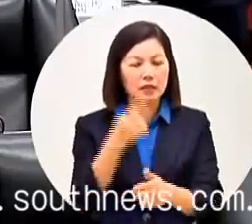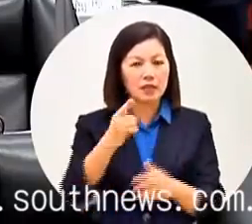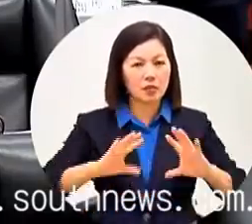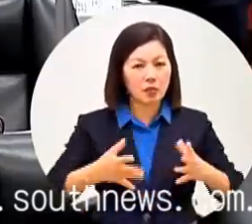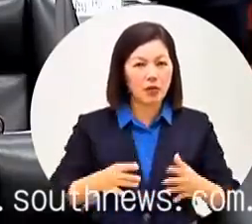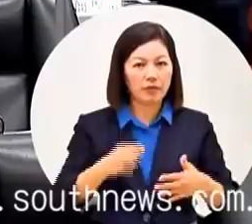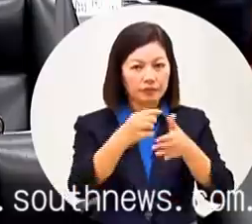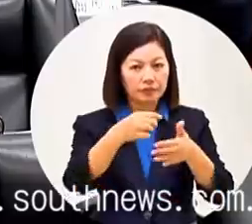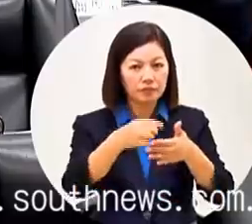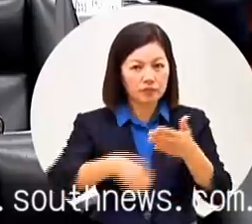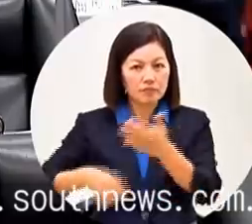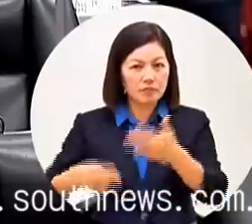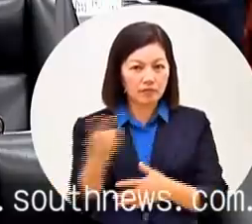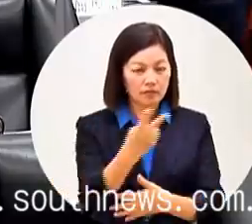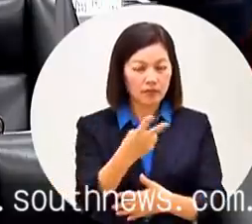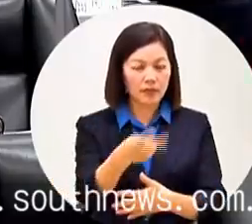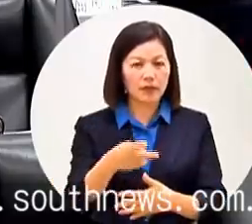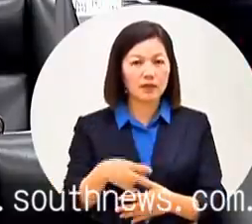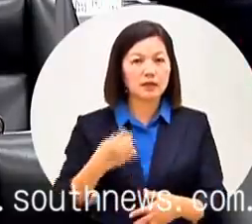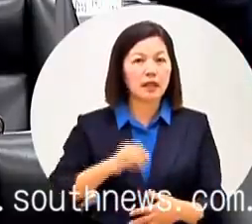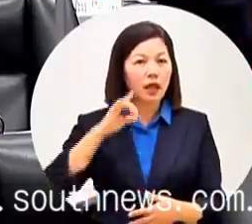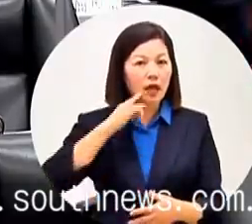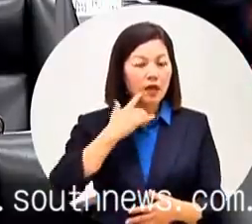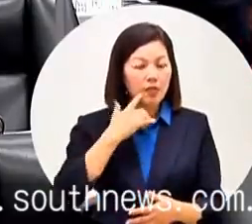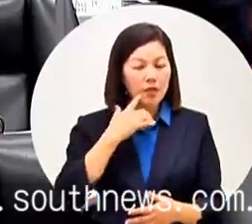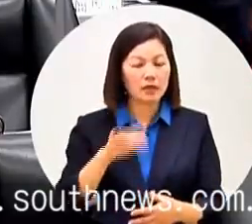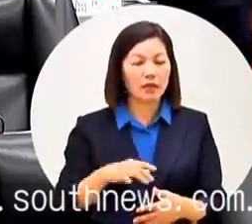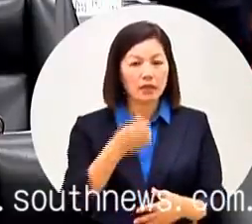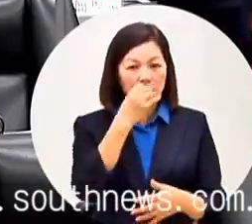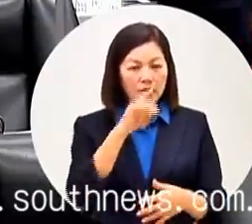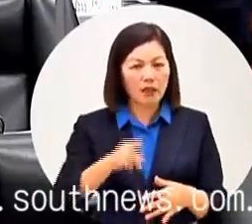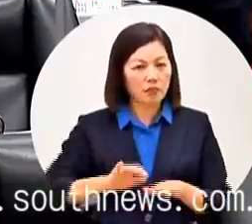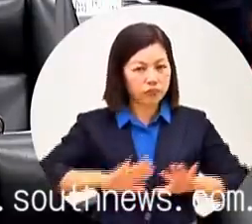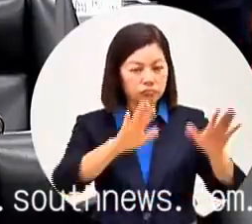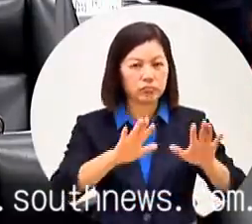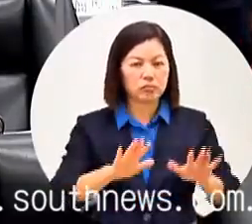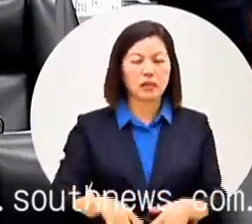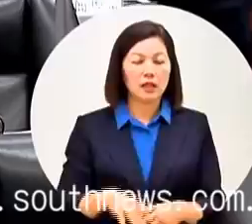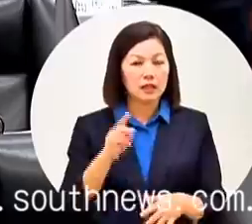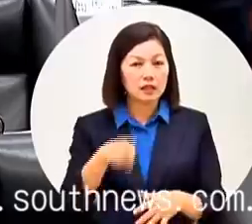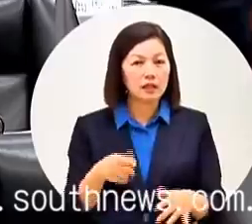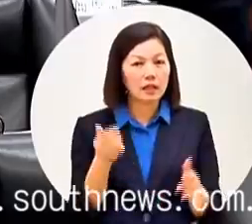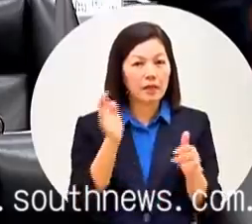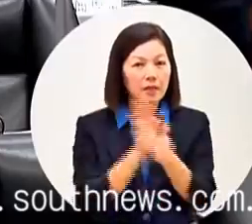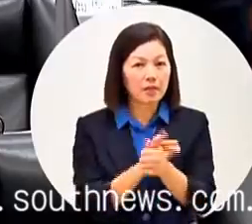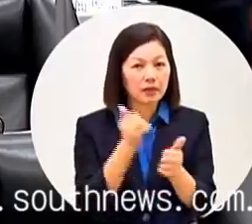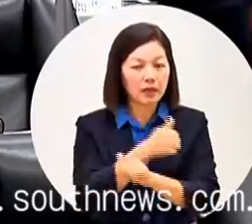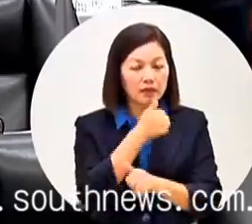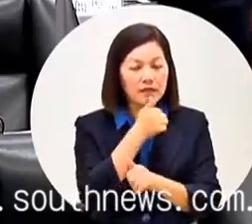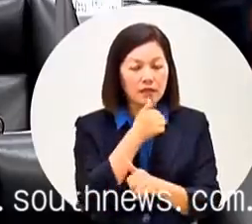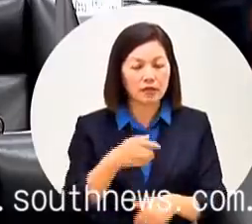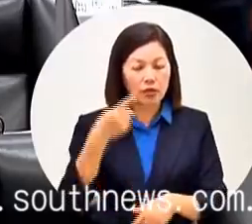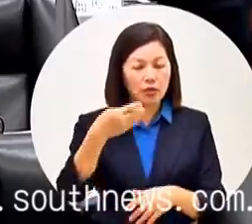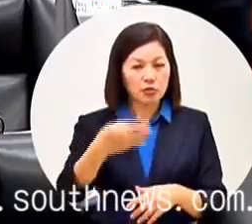跟澳门的所谓的蓬勃发展。你代言了什么？代言了习近平总书记说九二共识